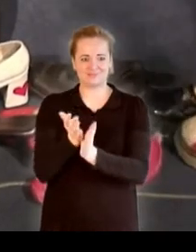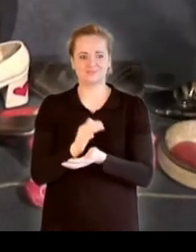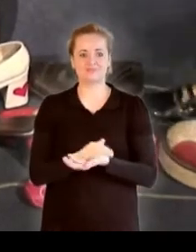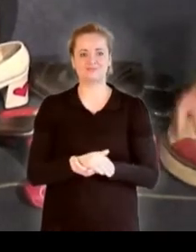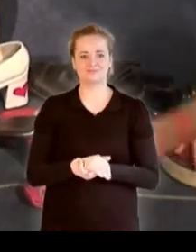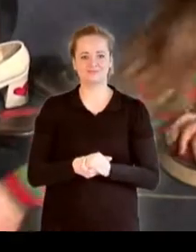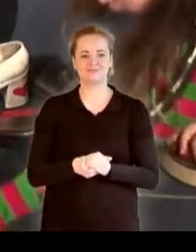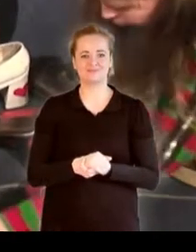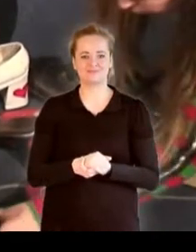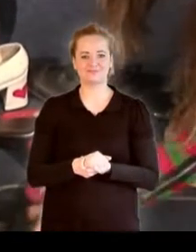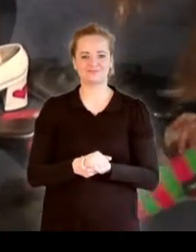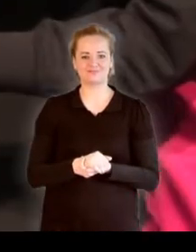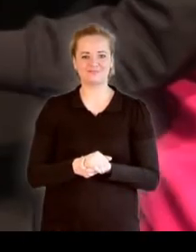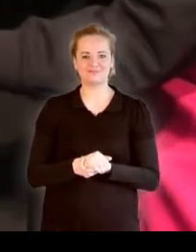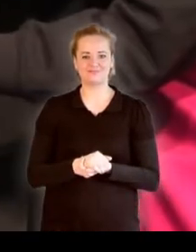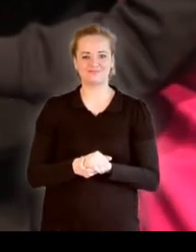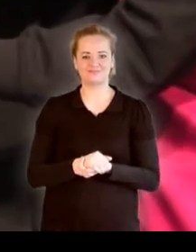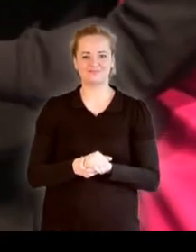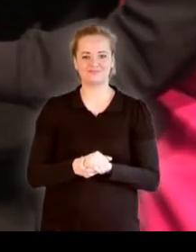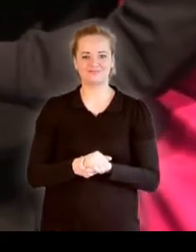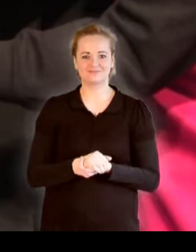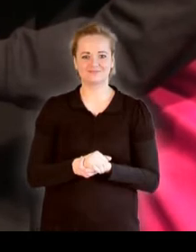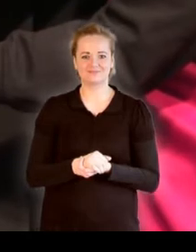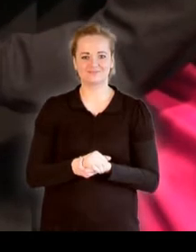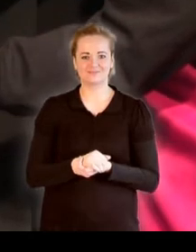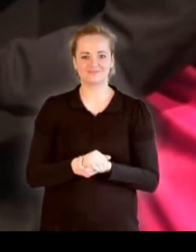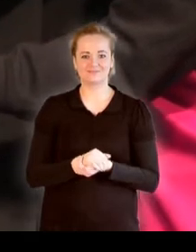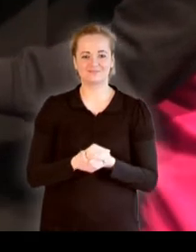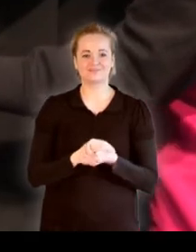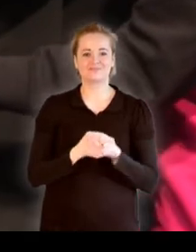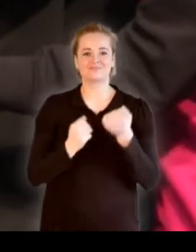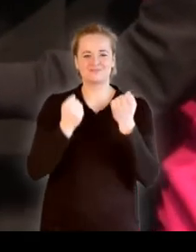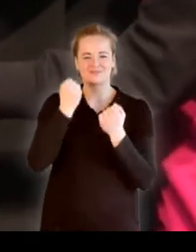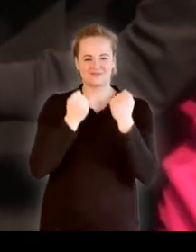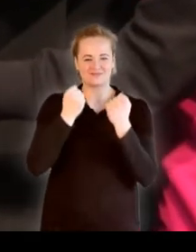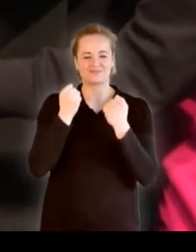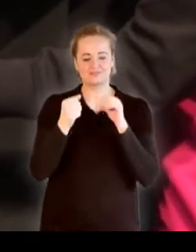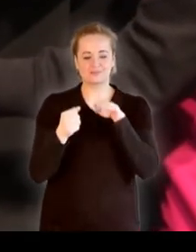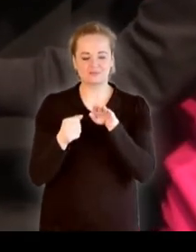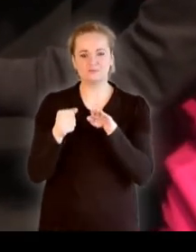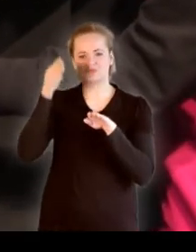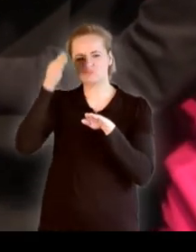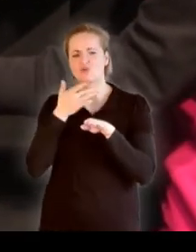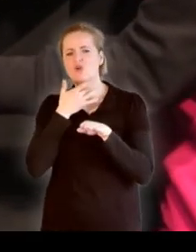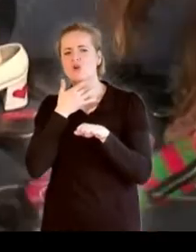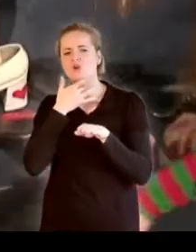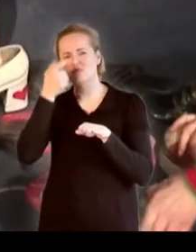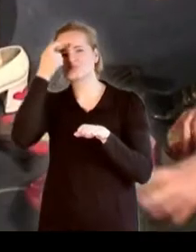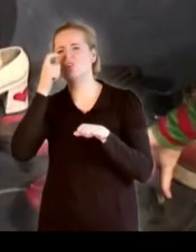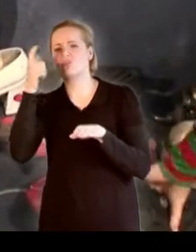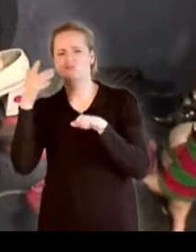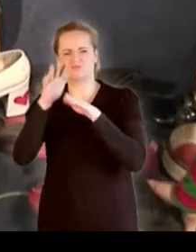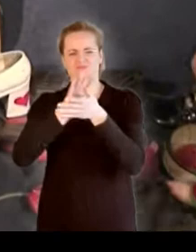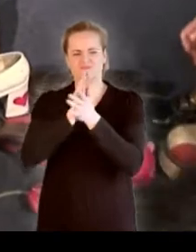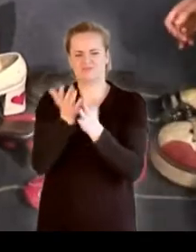siuntė vieną ir tą patį signalą. Mėlyna. Mėlyna. Mėlyna.